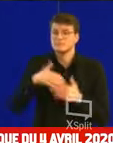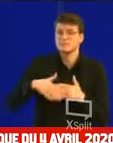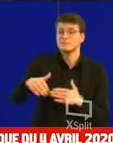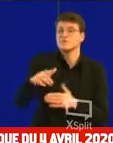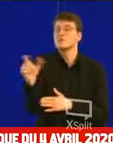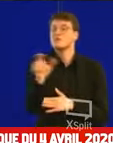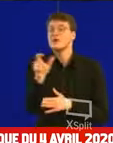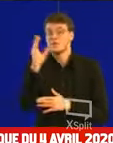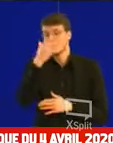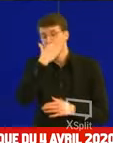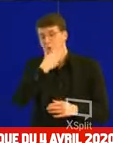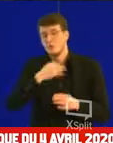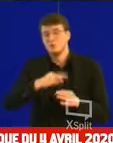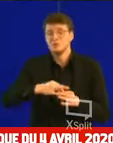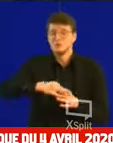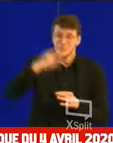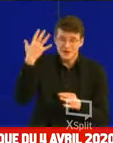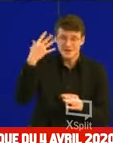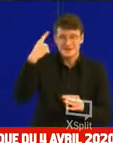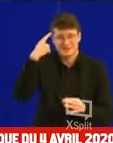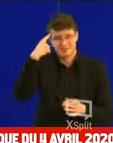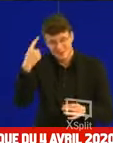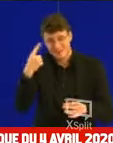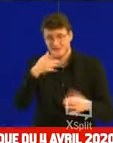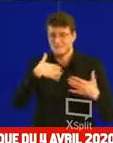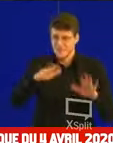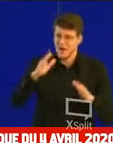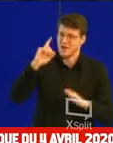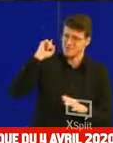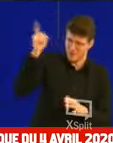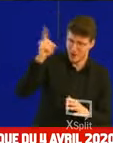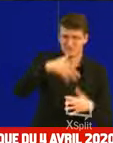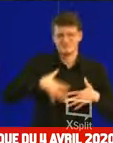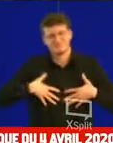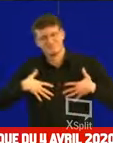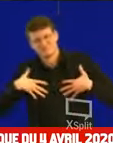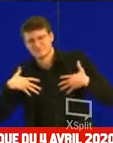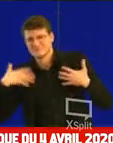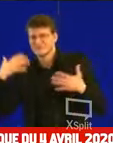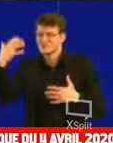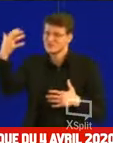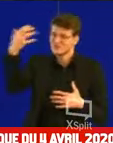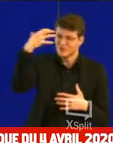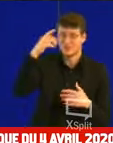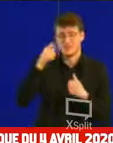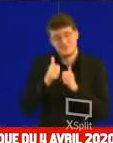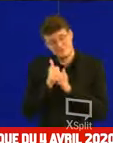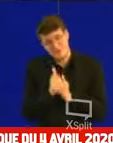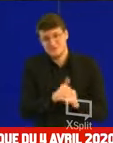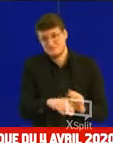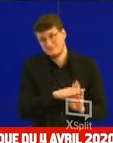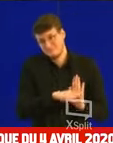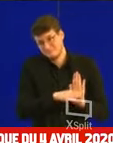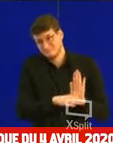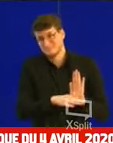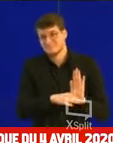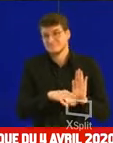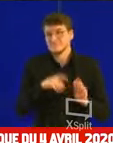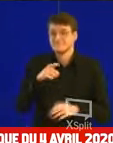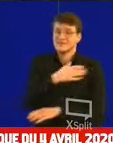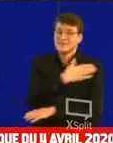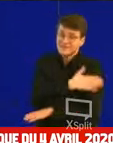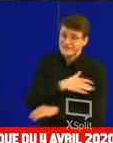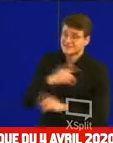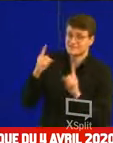mattel fixe au flop mais au fait une offre inhibé regling métaphysique